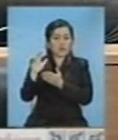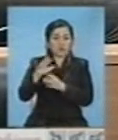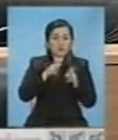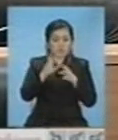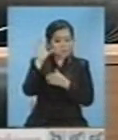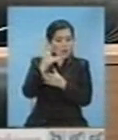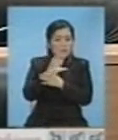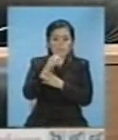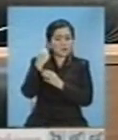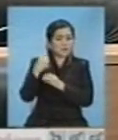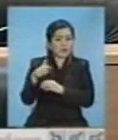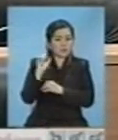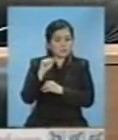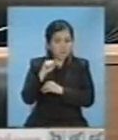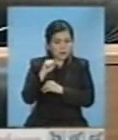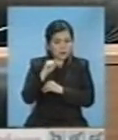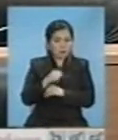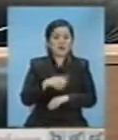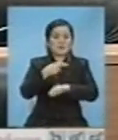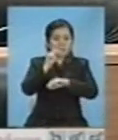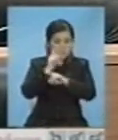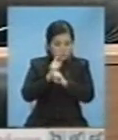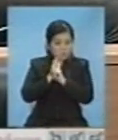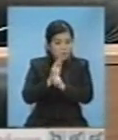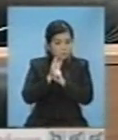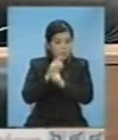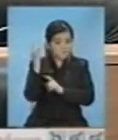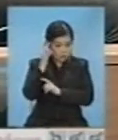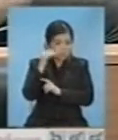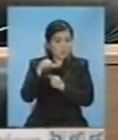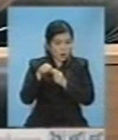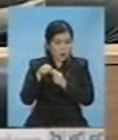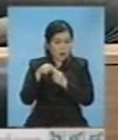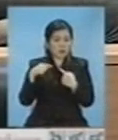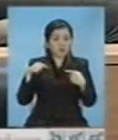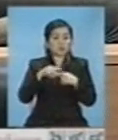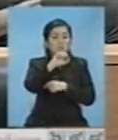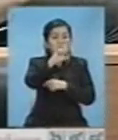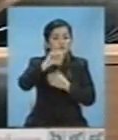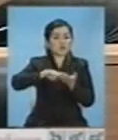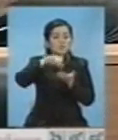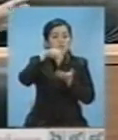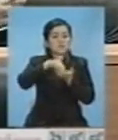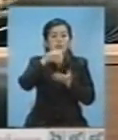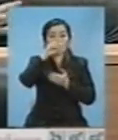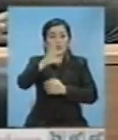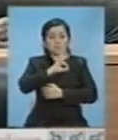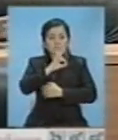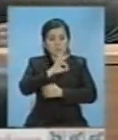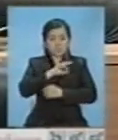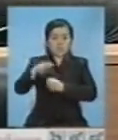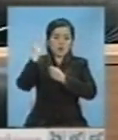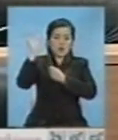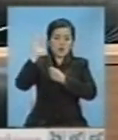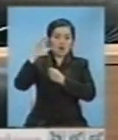ได้ครับท่านประธานตามผมทันไหมครับท่านสุนัยยืนขึ้นและบอกว่าท่านสมาชิกคือท่านจุรินทร์ก